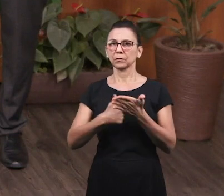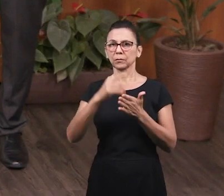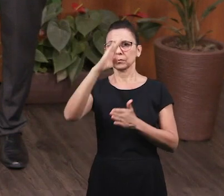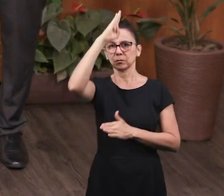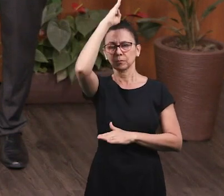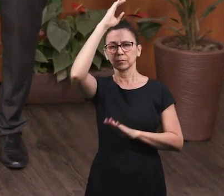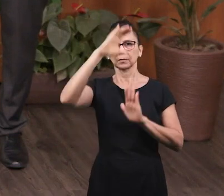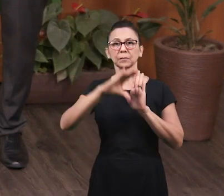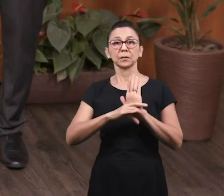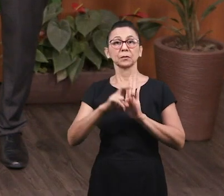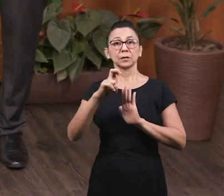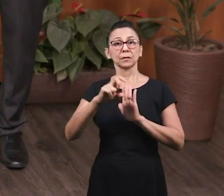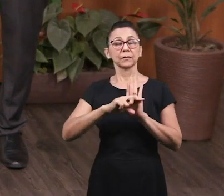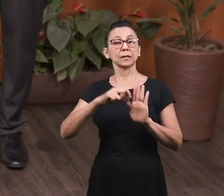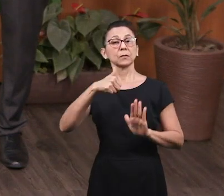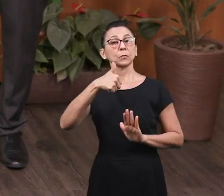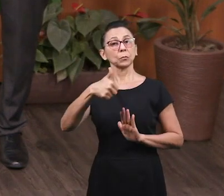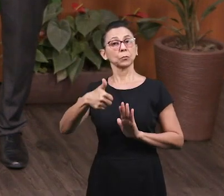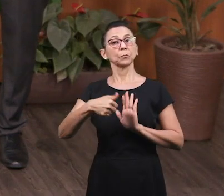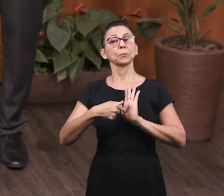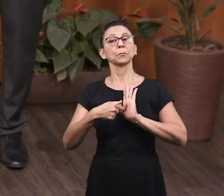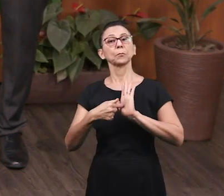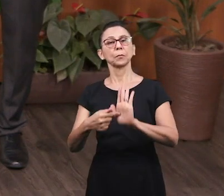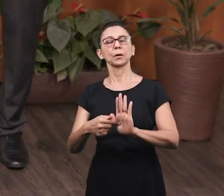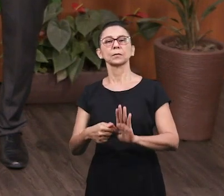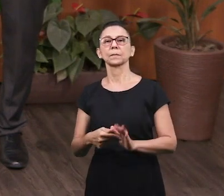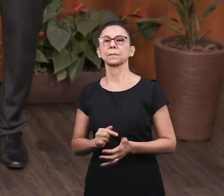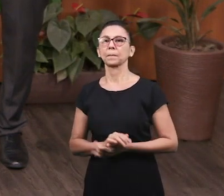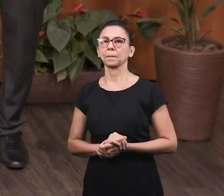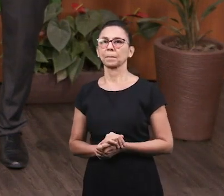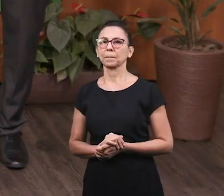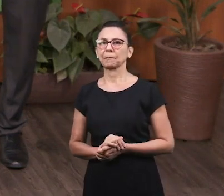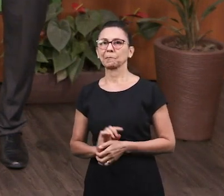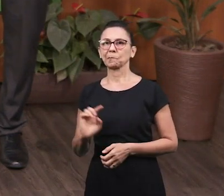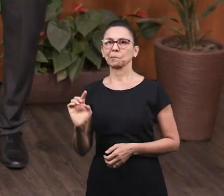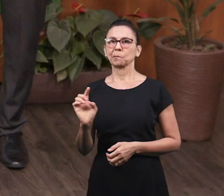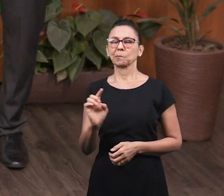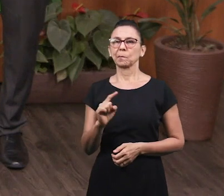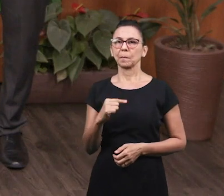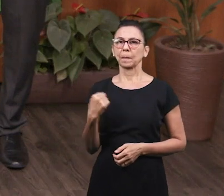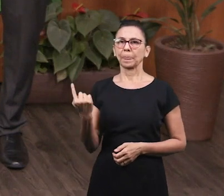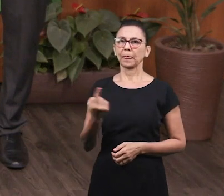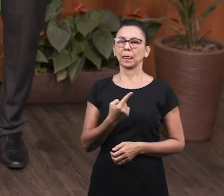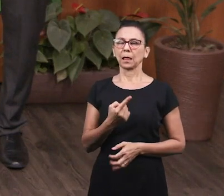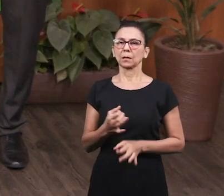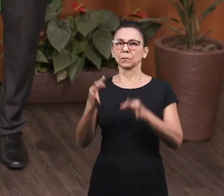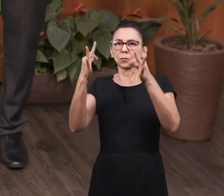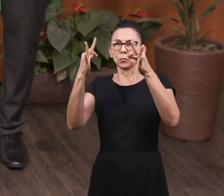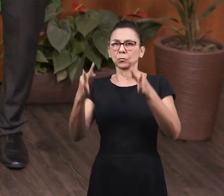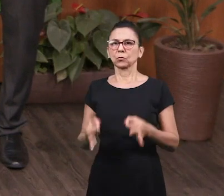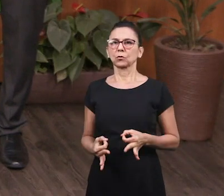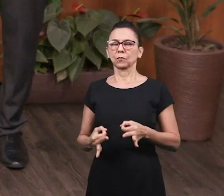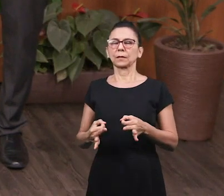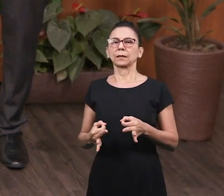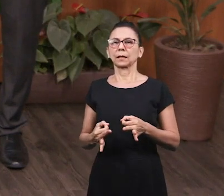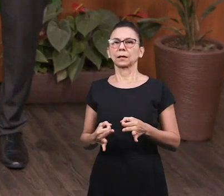selon Romains chapitre 5, verset 1 qui dit justifiés donc par la